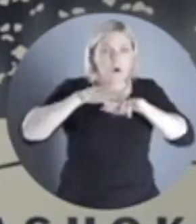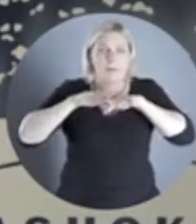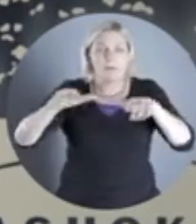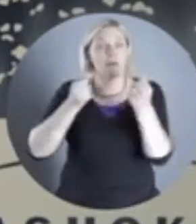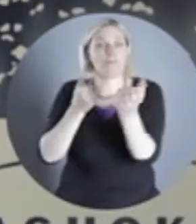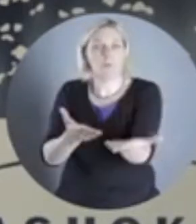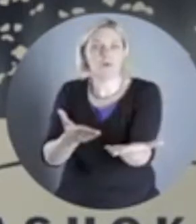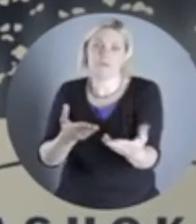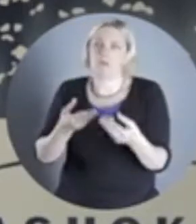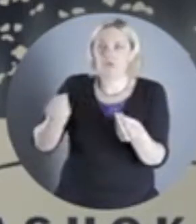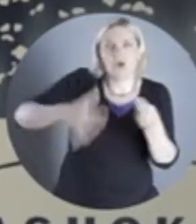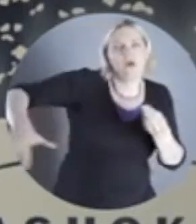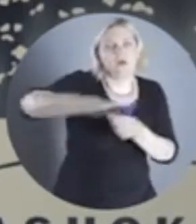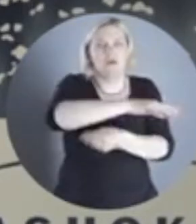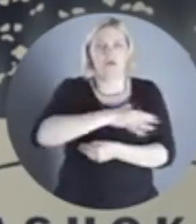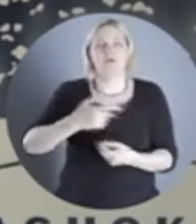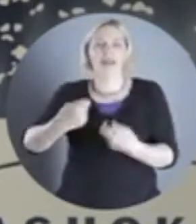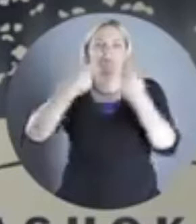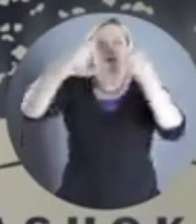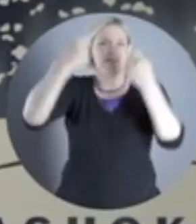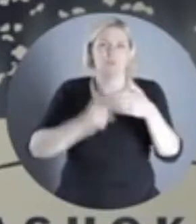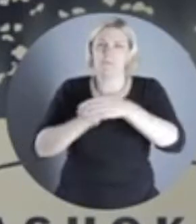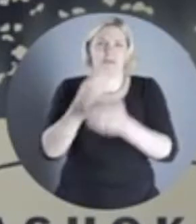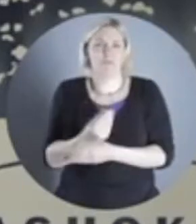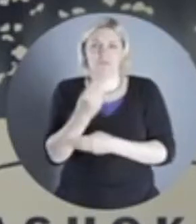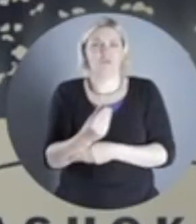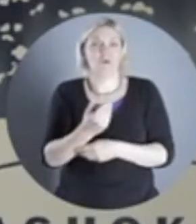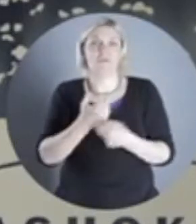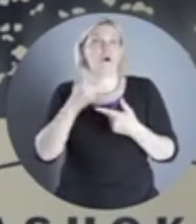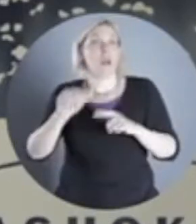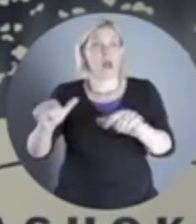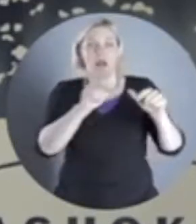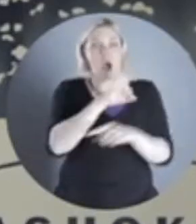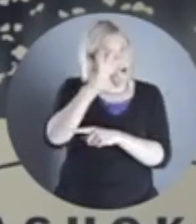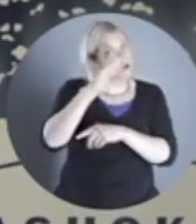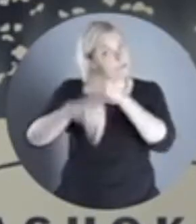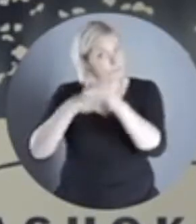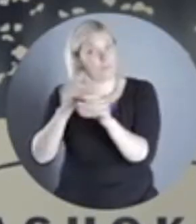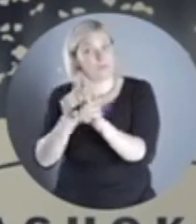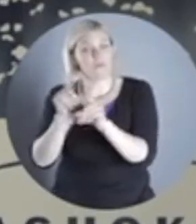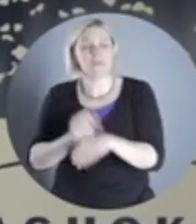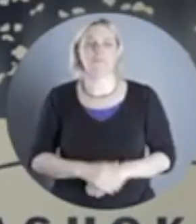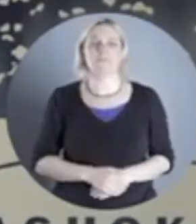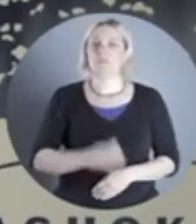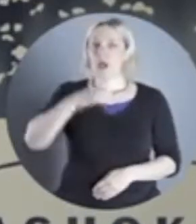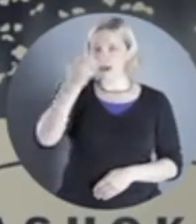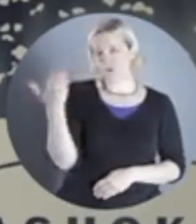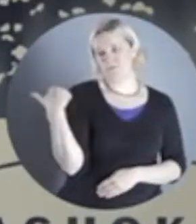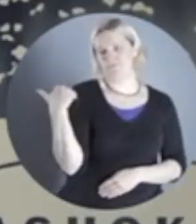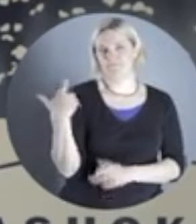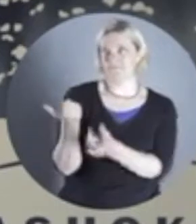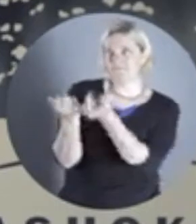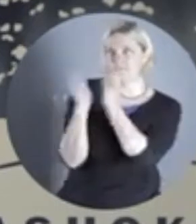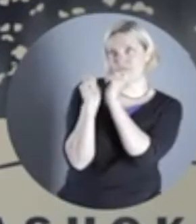que notre proposition puisse servir l'accès à l'éducation d'un maximum d'enfants en France mais aussi dans le monde. Apple a